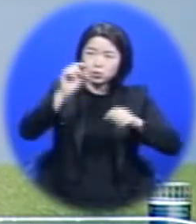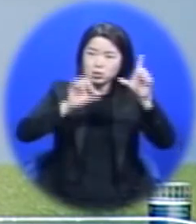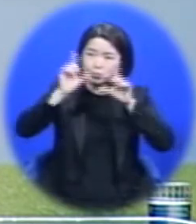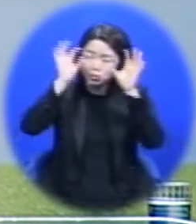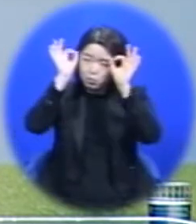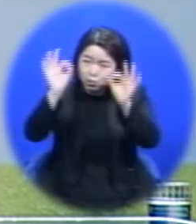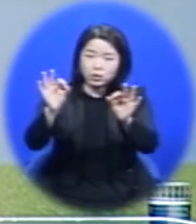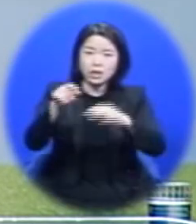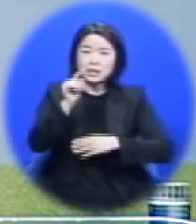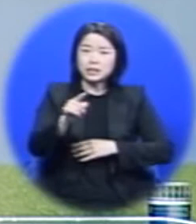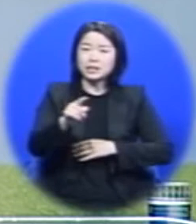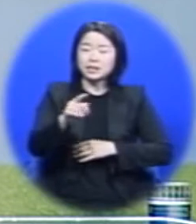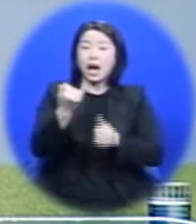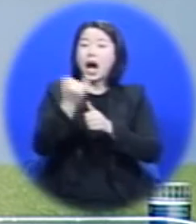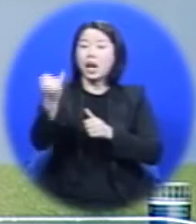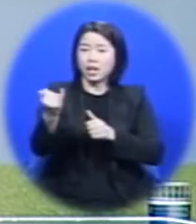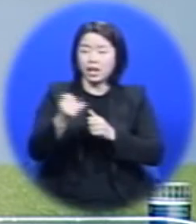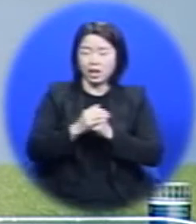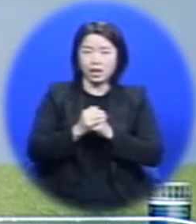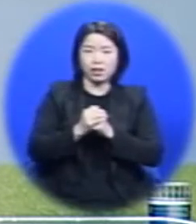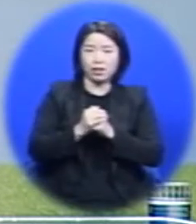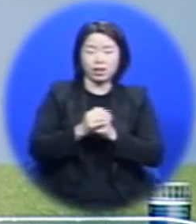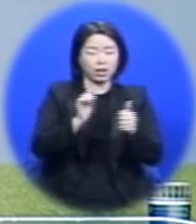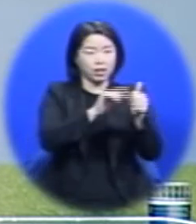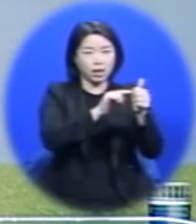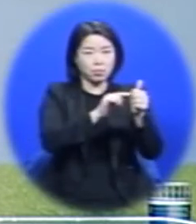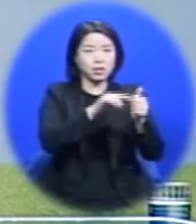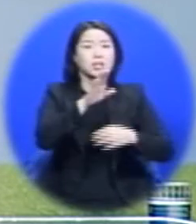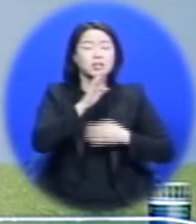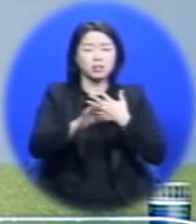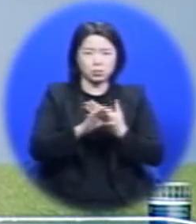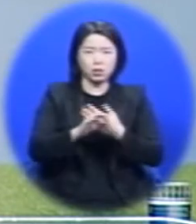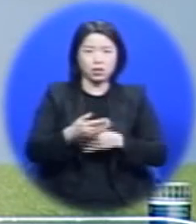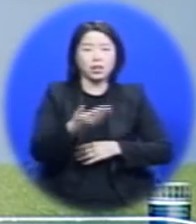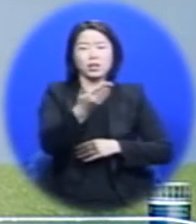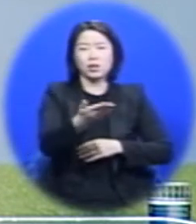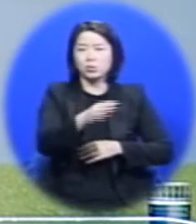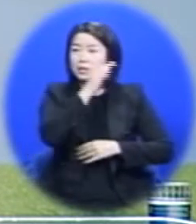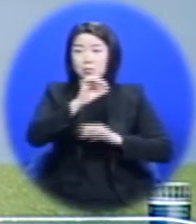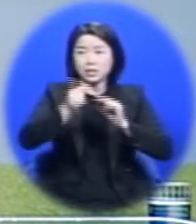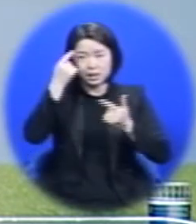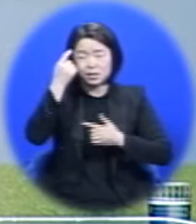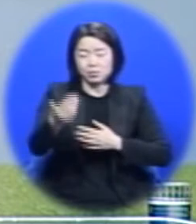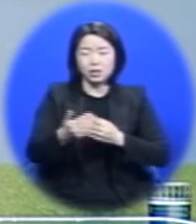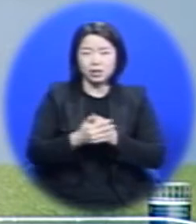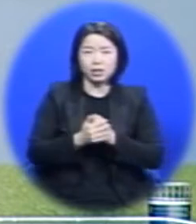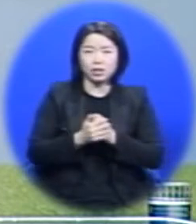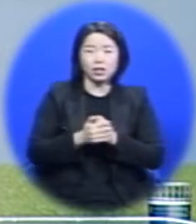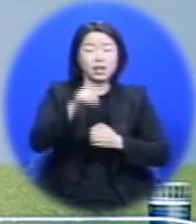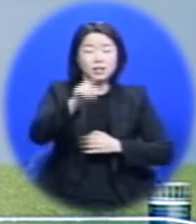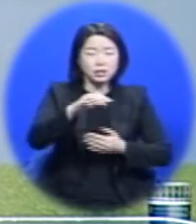보는 그 미갈, 여러분 아내가 남편이 그러면 여러분은 안 창피하겠습니까?